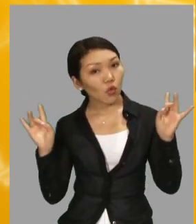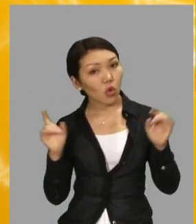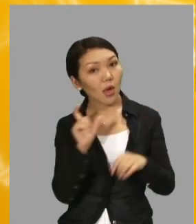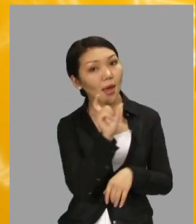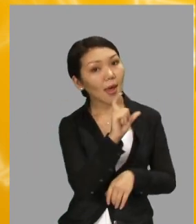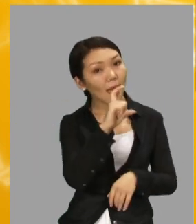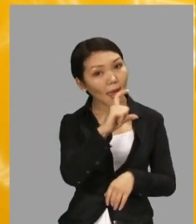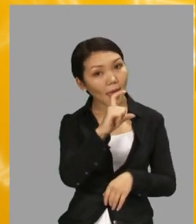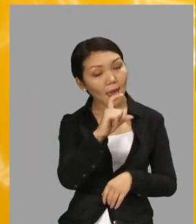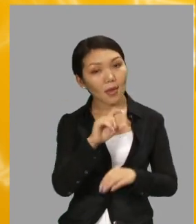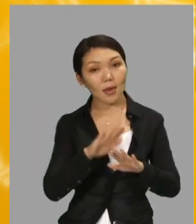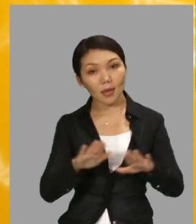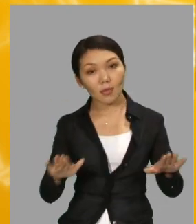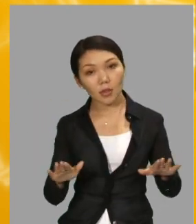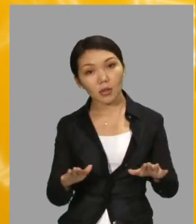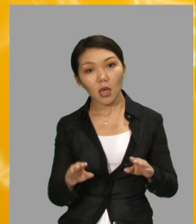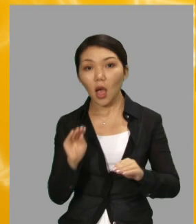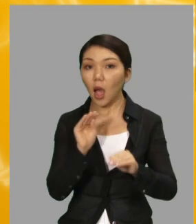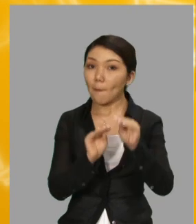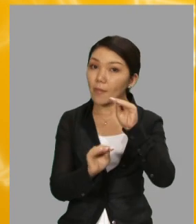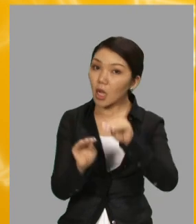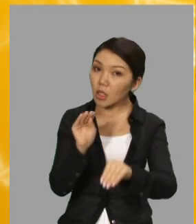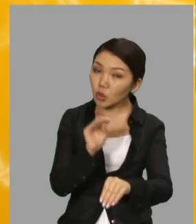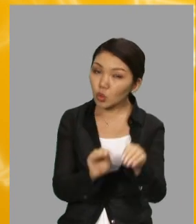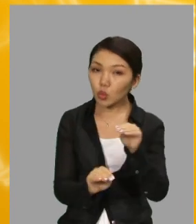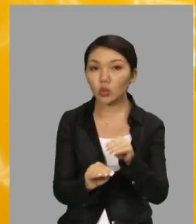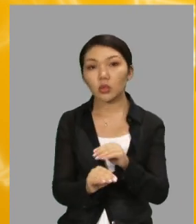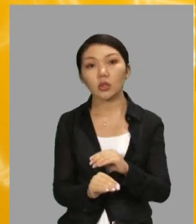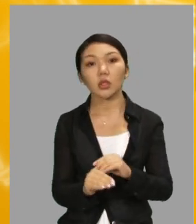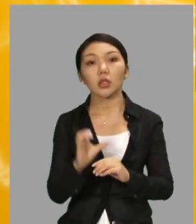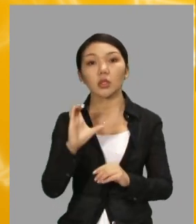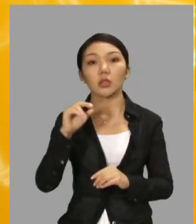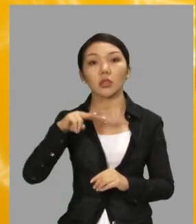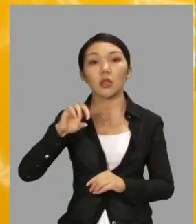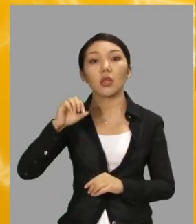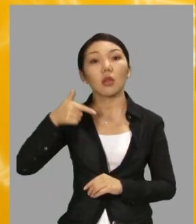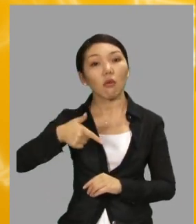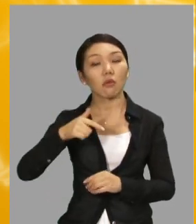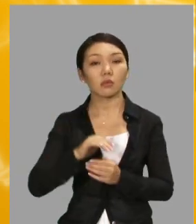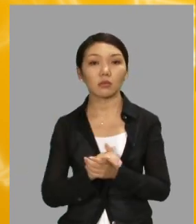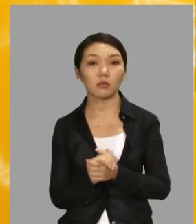«э», ребята, образует слог.